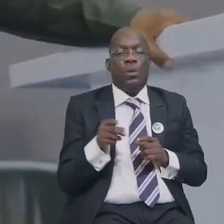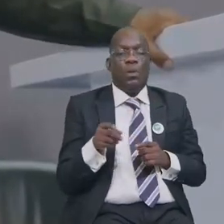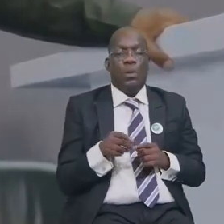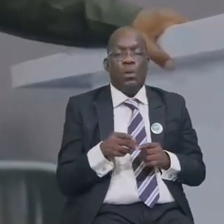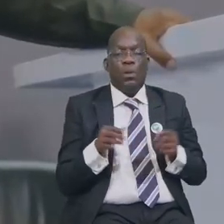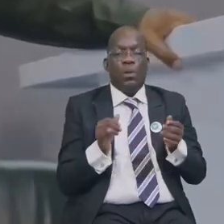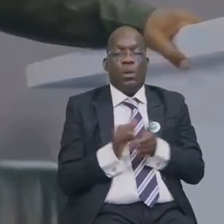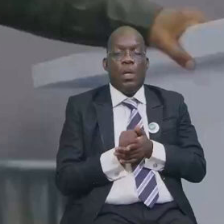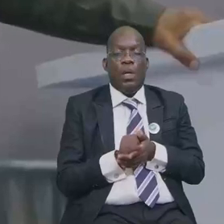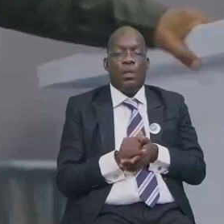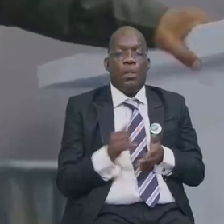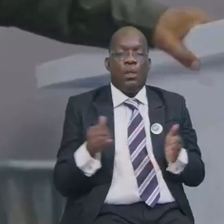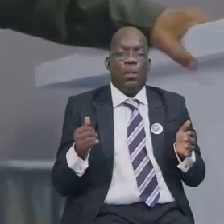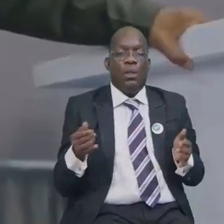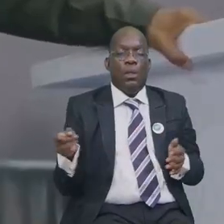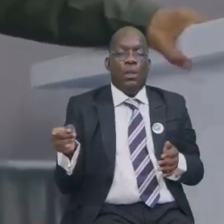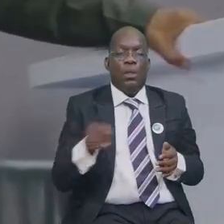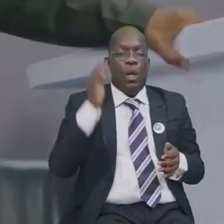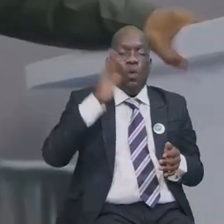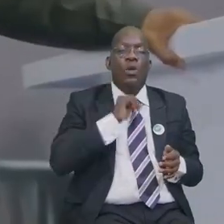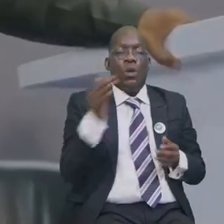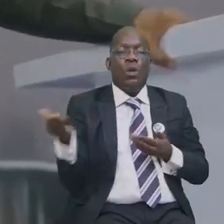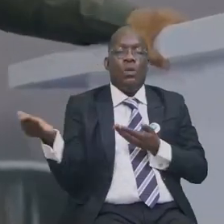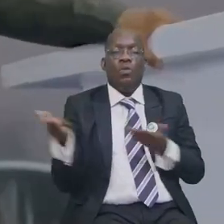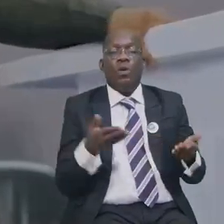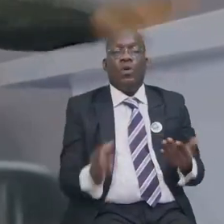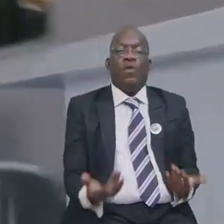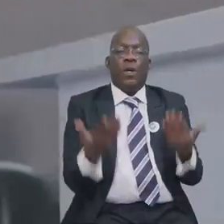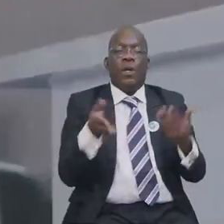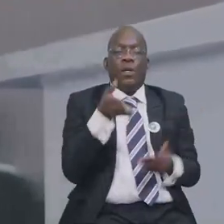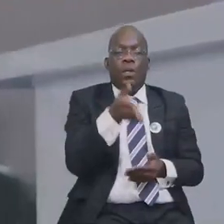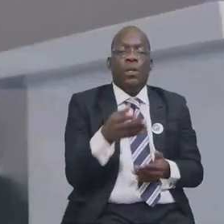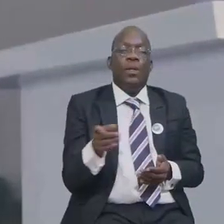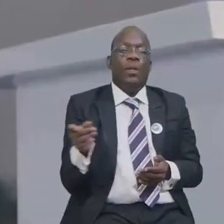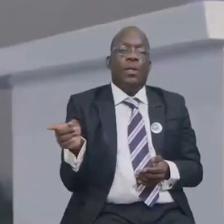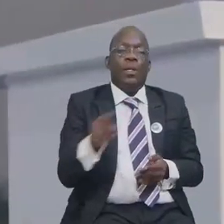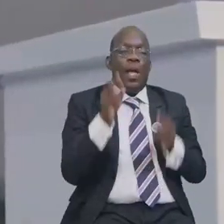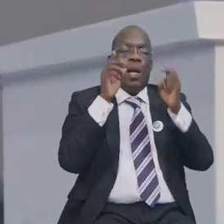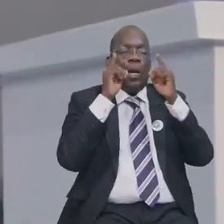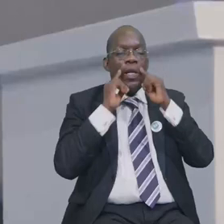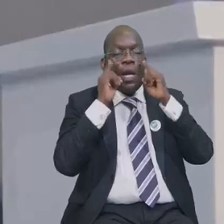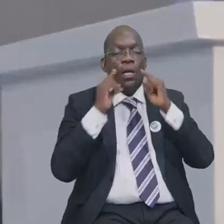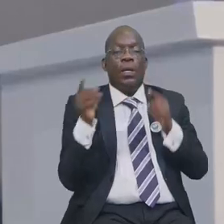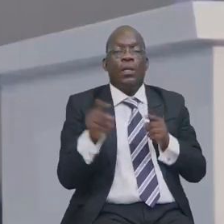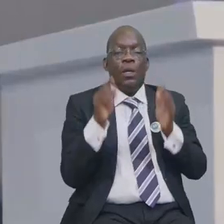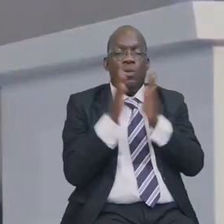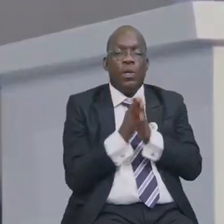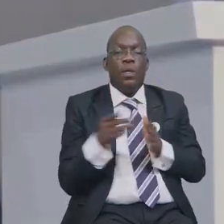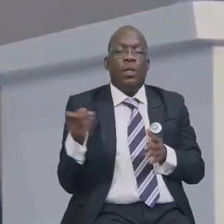Pour secrètement qu'ils n'amènent pas le feu. Ils ont crié, ils ont pleuré, ils ont crié.